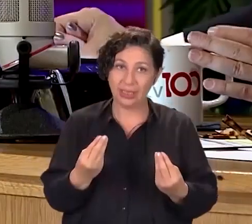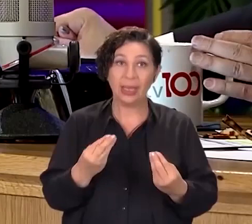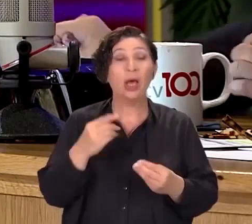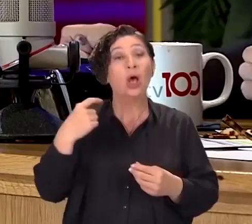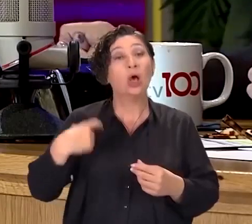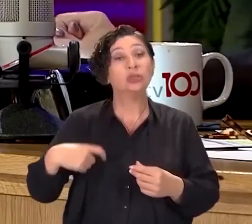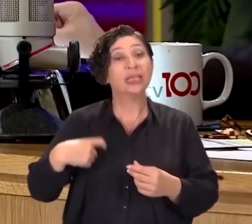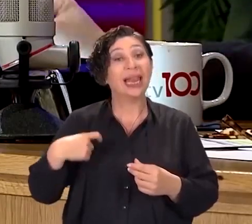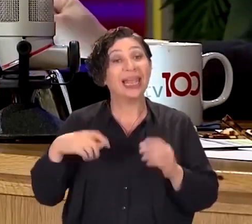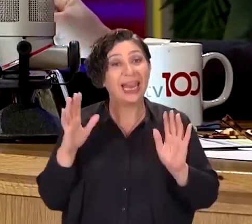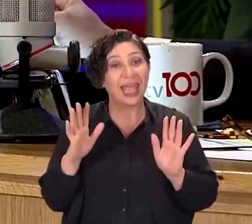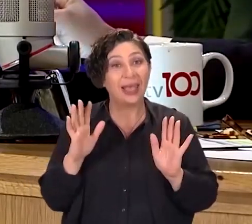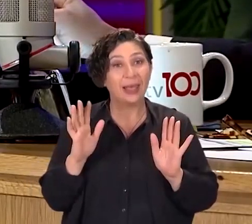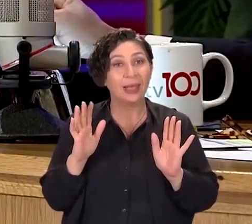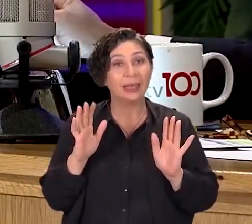Şimdi özellikle